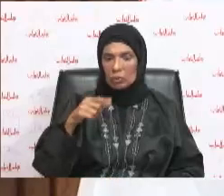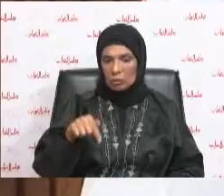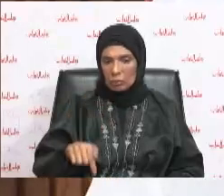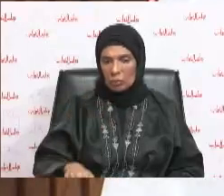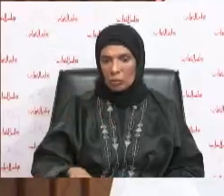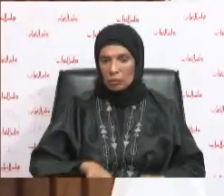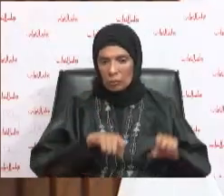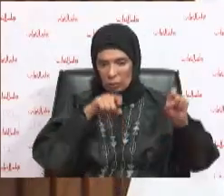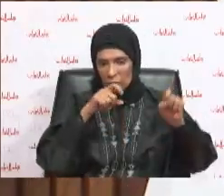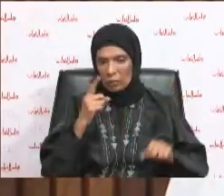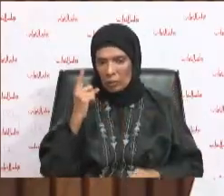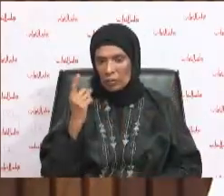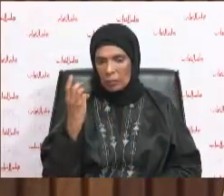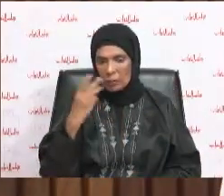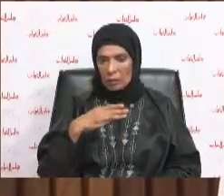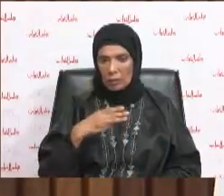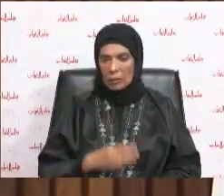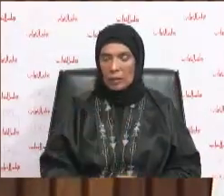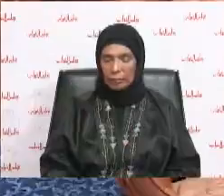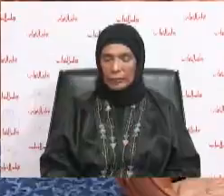الخليج يملكون 31 طيارة تقريبا.